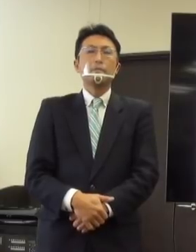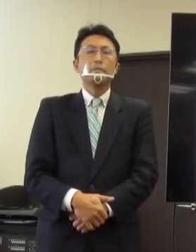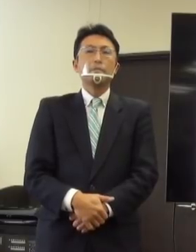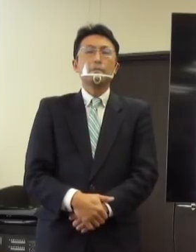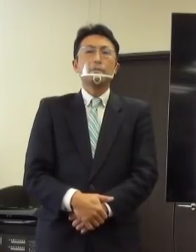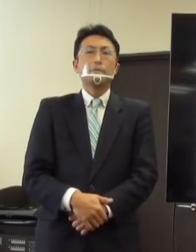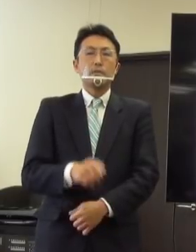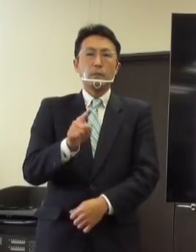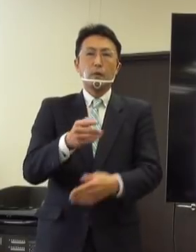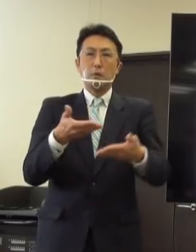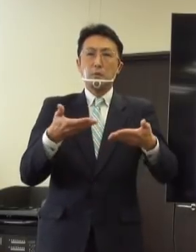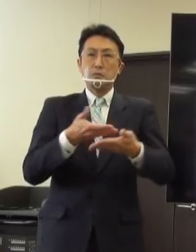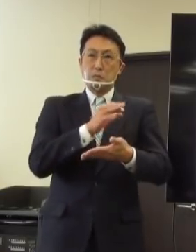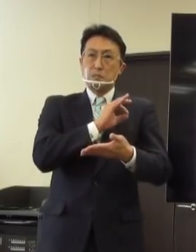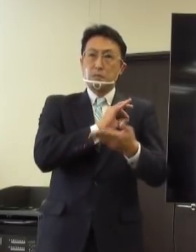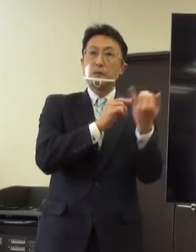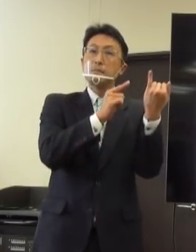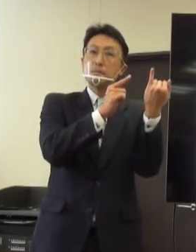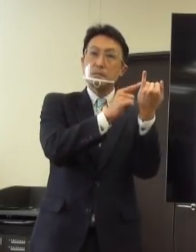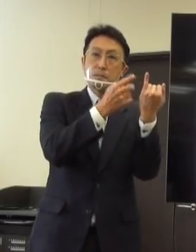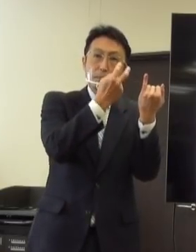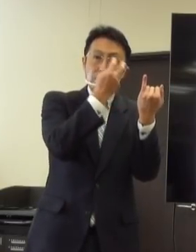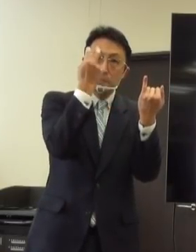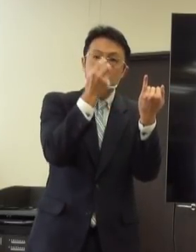この職員さんが、